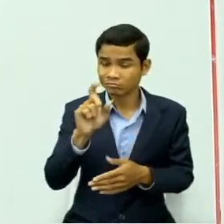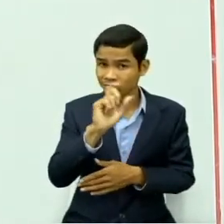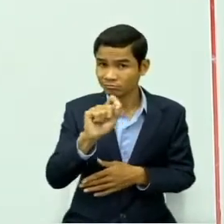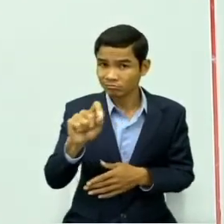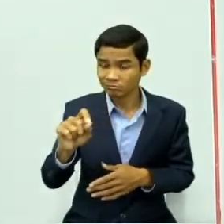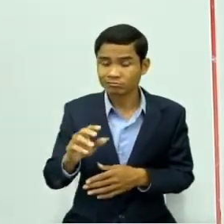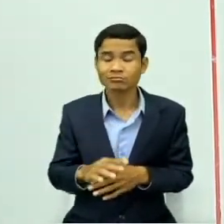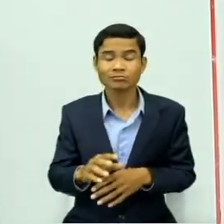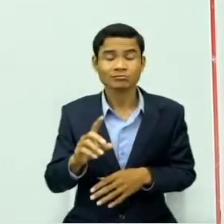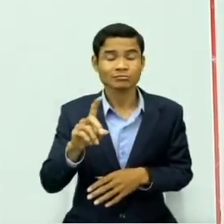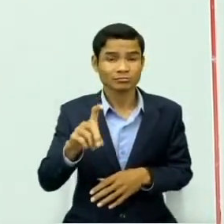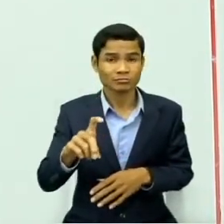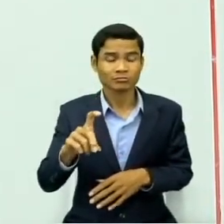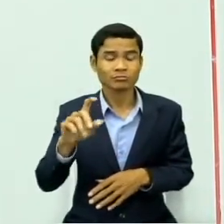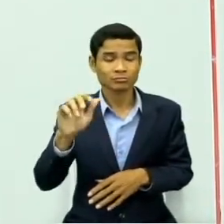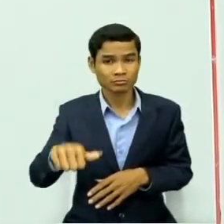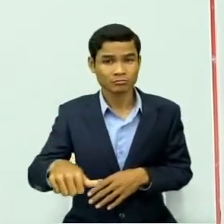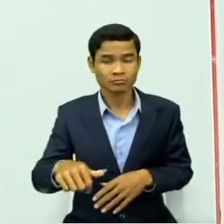nè.